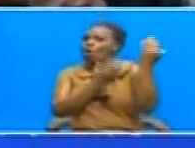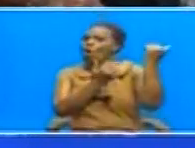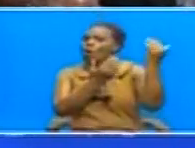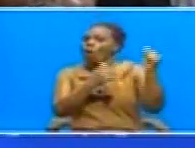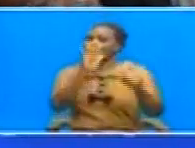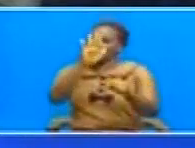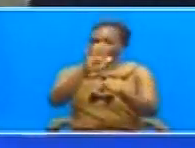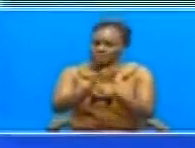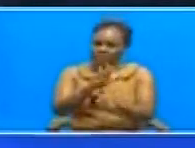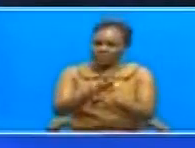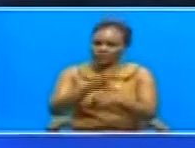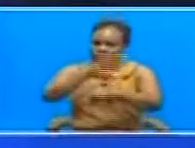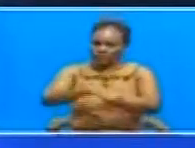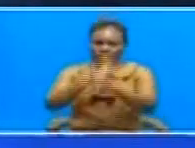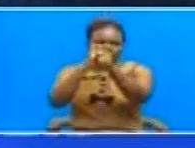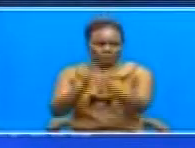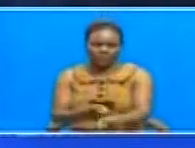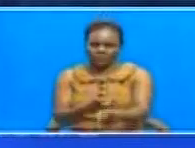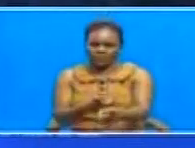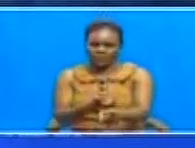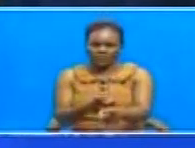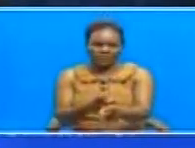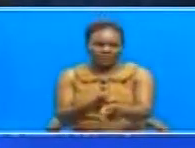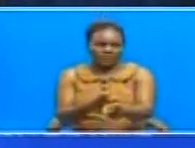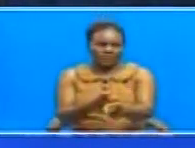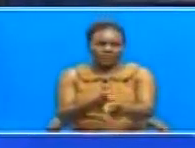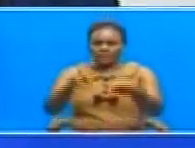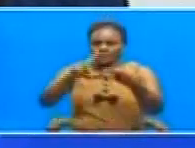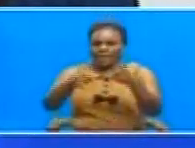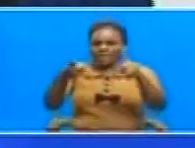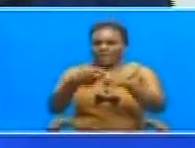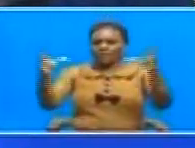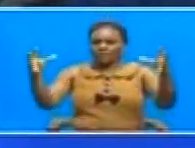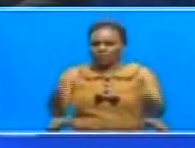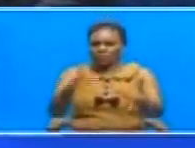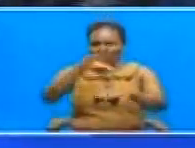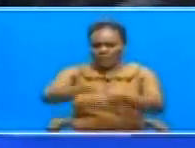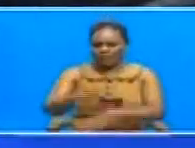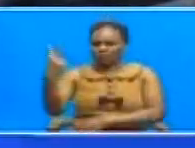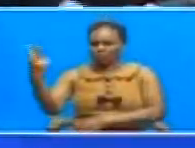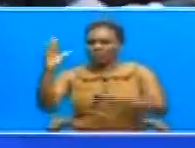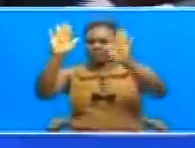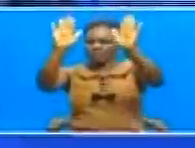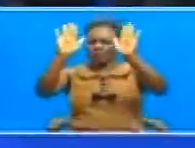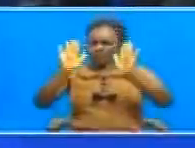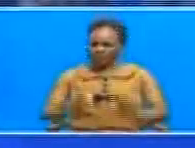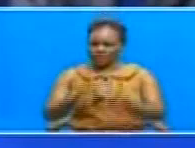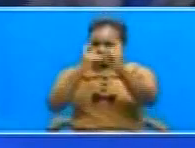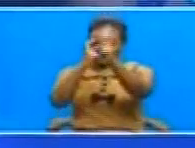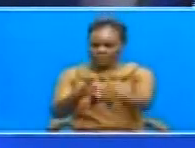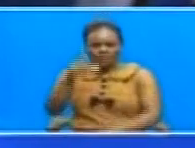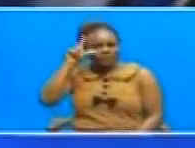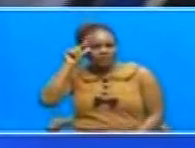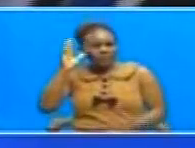kutoa ushindi. Na kwa kuwa mcheza kwao utuzwa, shirika la The Standard Group litoa tuzo mbili muhimu, huku mpigaji